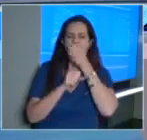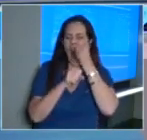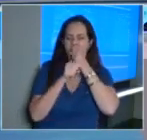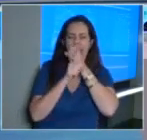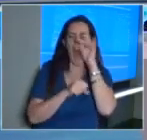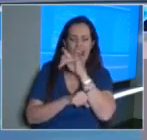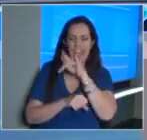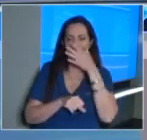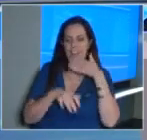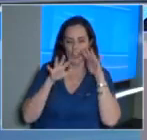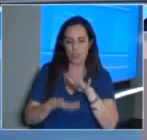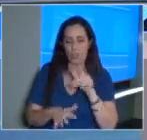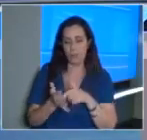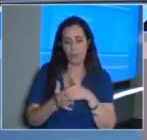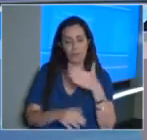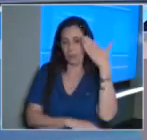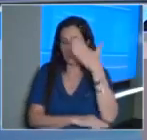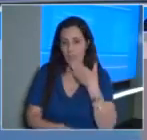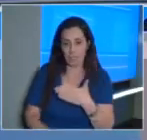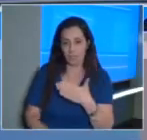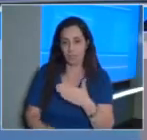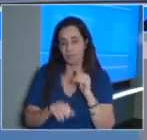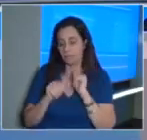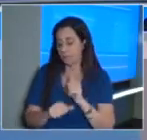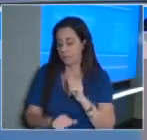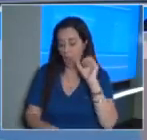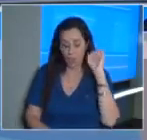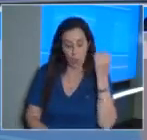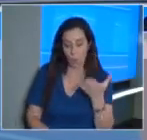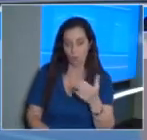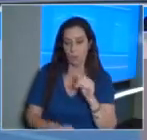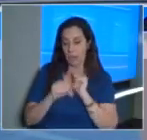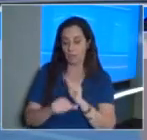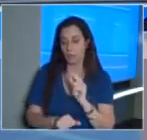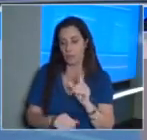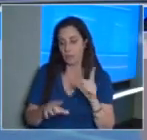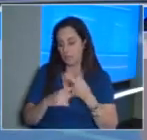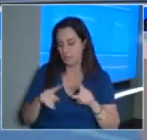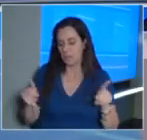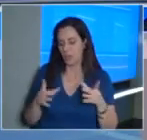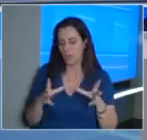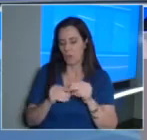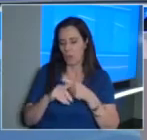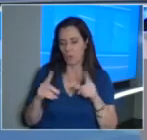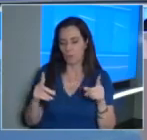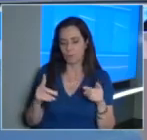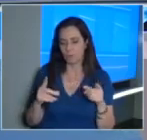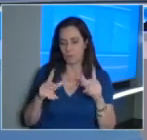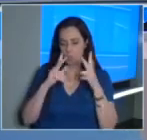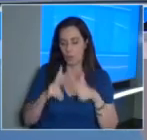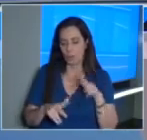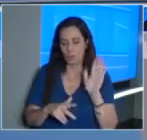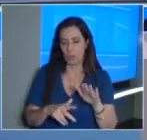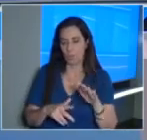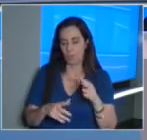שפועלות נגד האנטישמיות, ומדינת ישראל מחזקת, הסוכנות היהודית מחזקת על ידי כל מיני צורות,